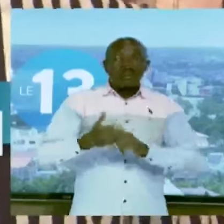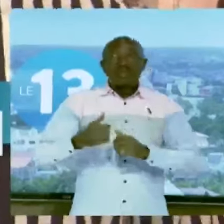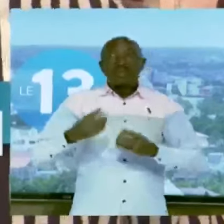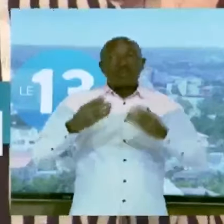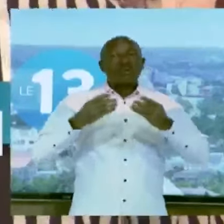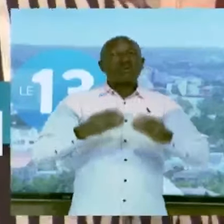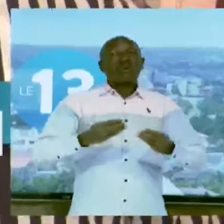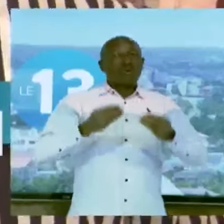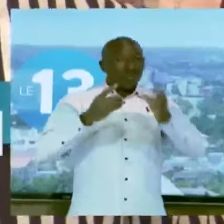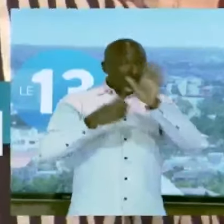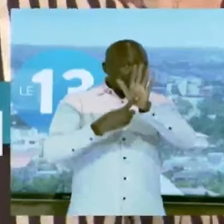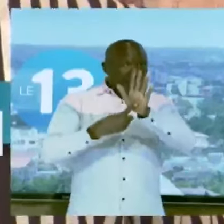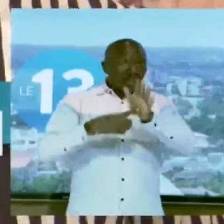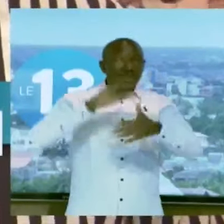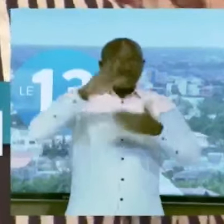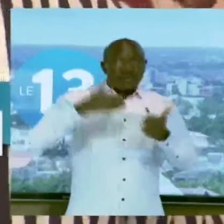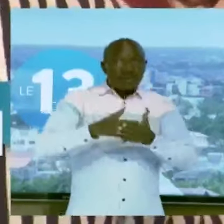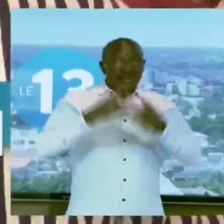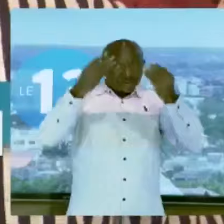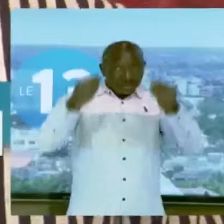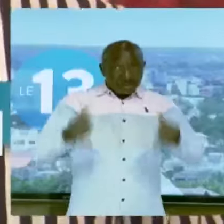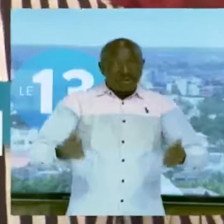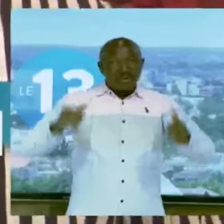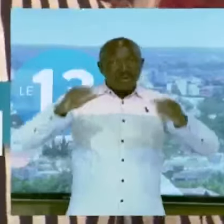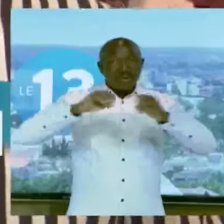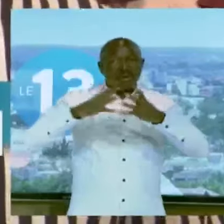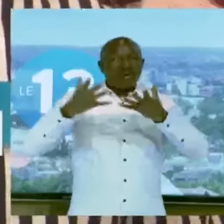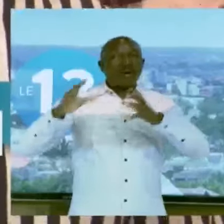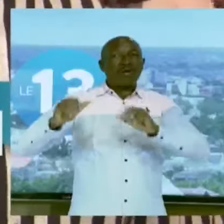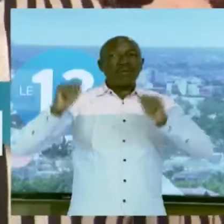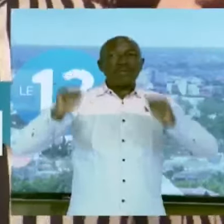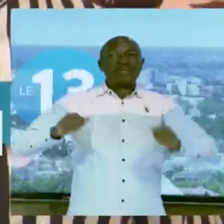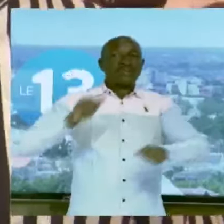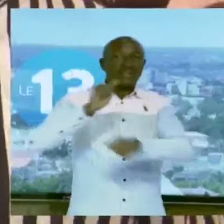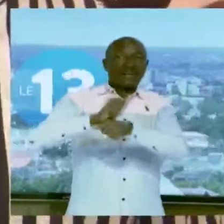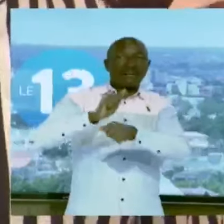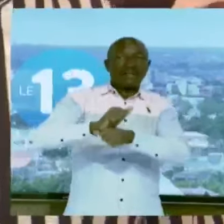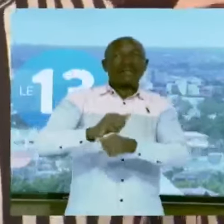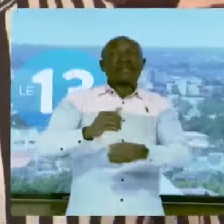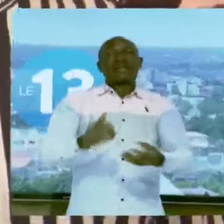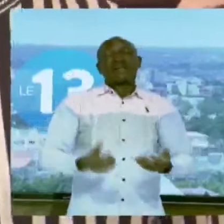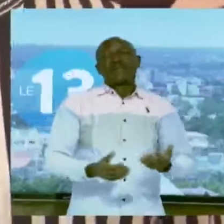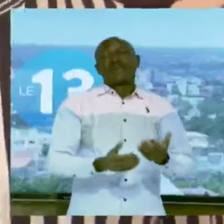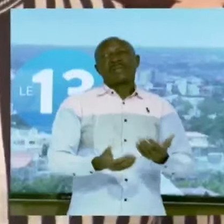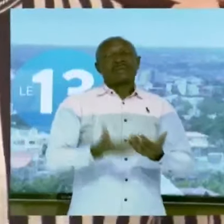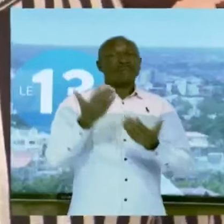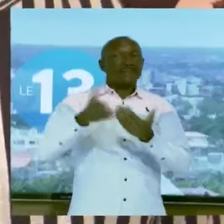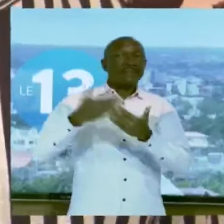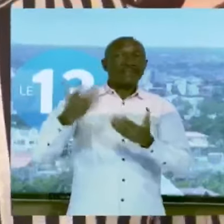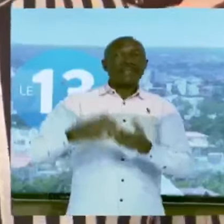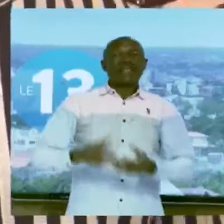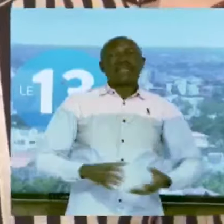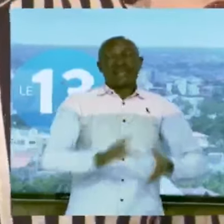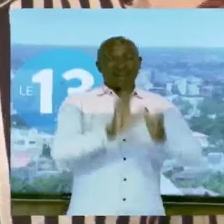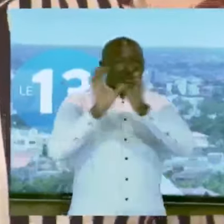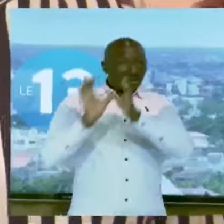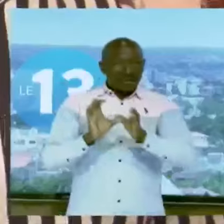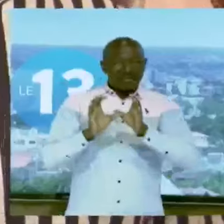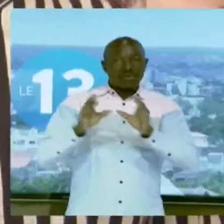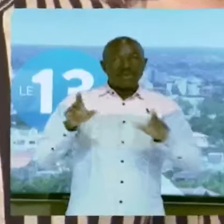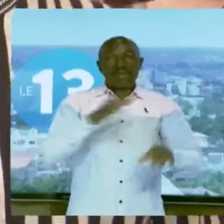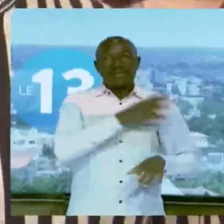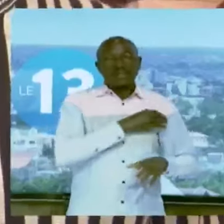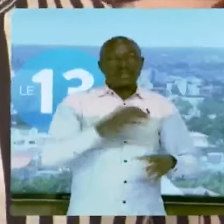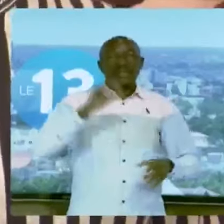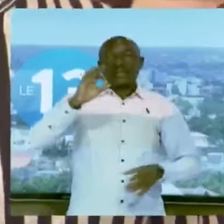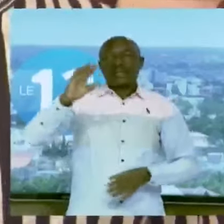contenu des représentations, en quoi on peut en tenir compte pour essayer de travailler et puis favoriser la collaboration entre les FCI, les forces de